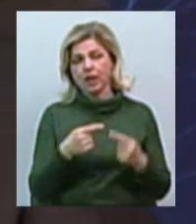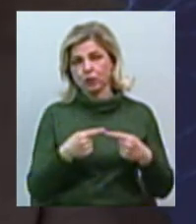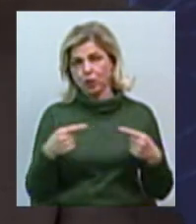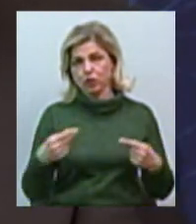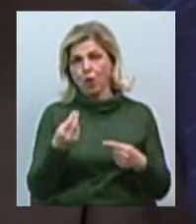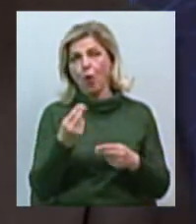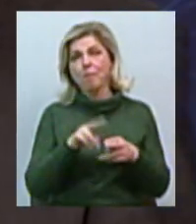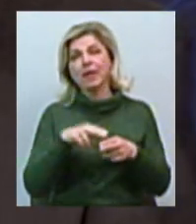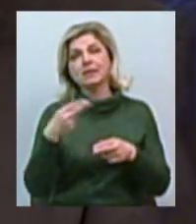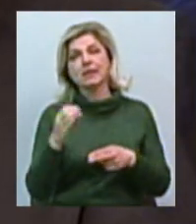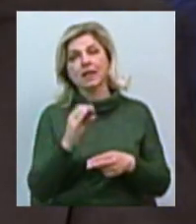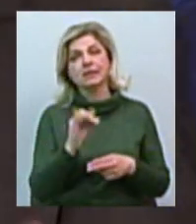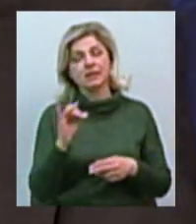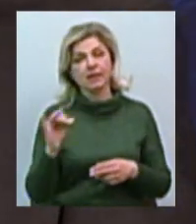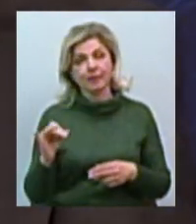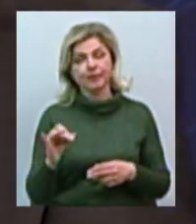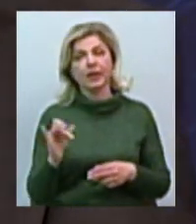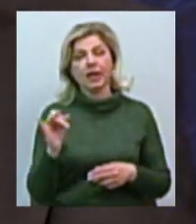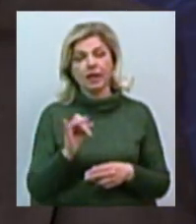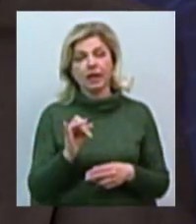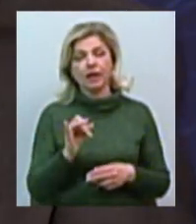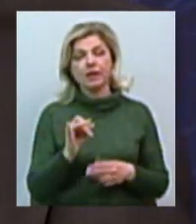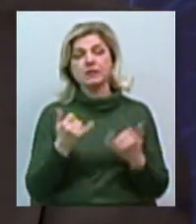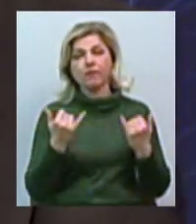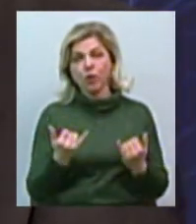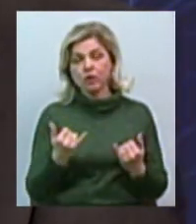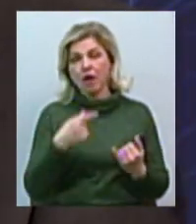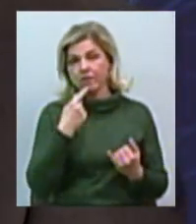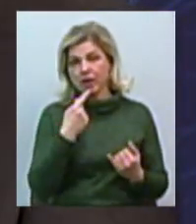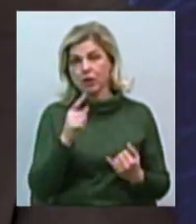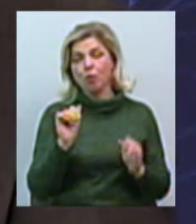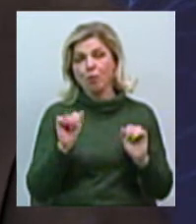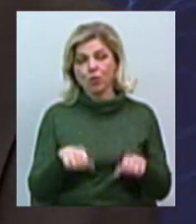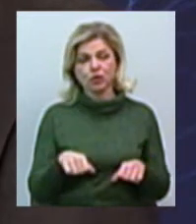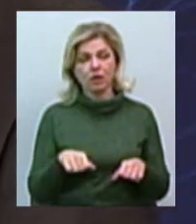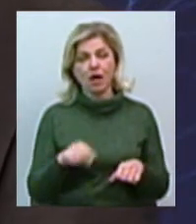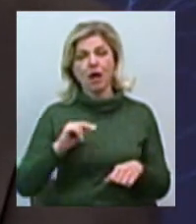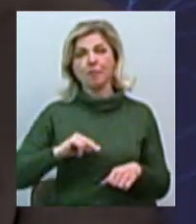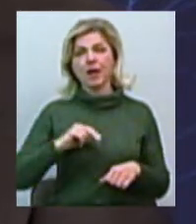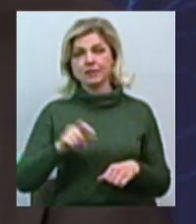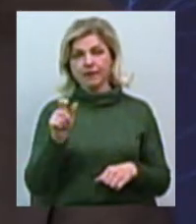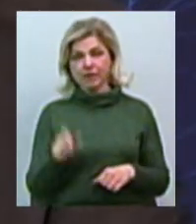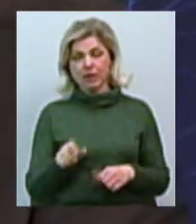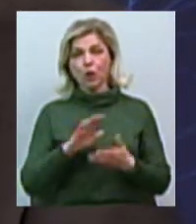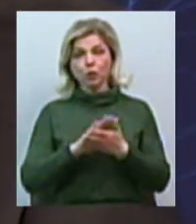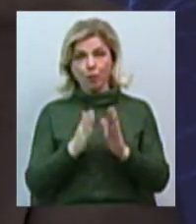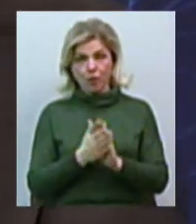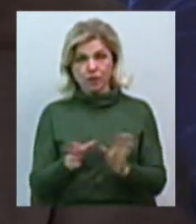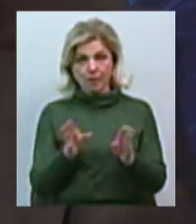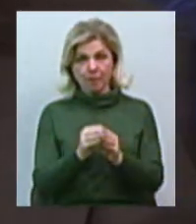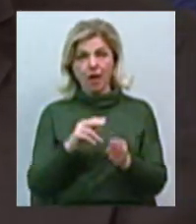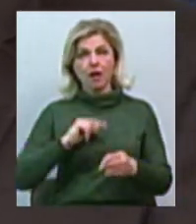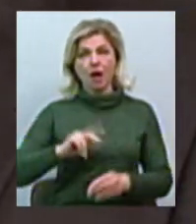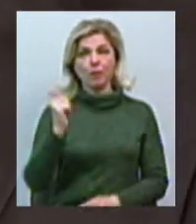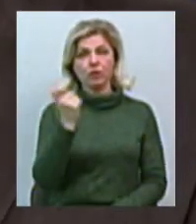компенсації. І пан Милованов каже, що сьогодні може працівник домовитись з роботодавцем. От я